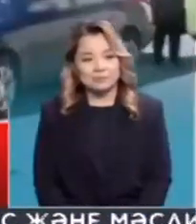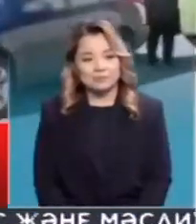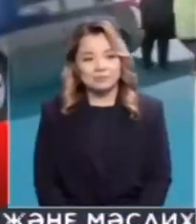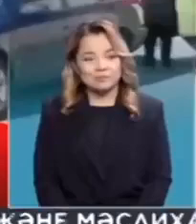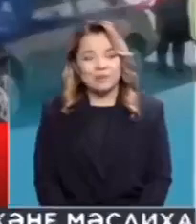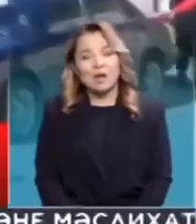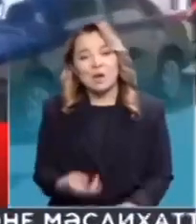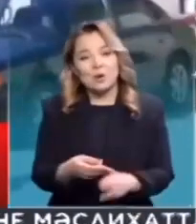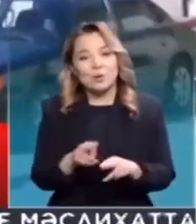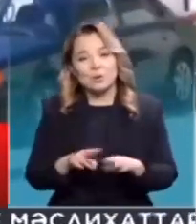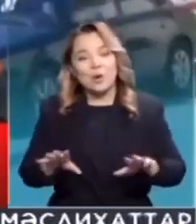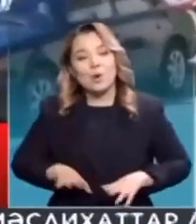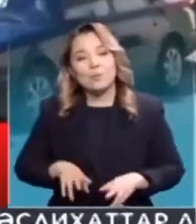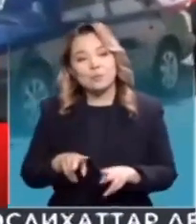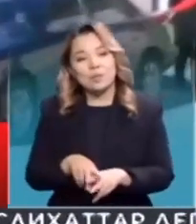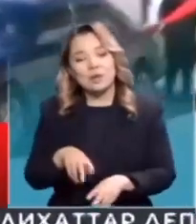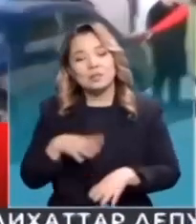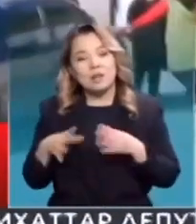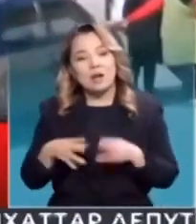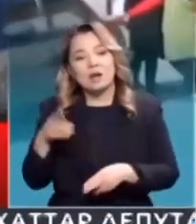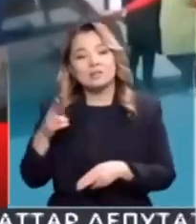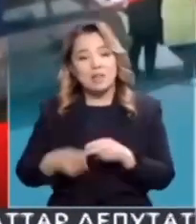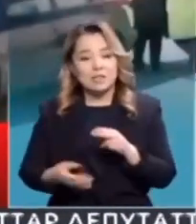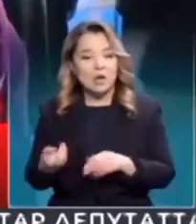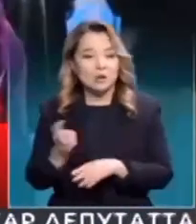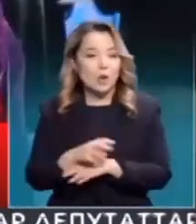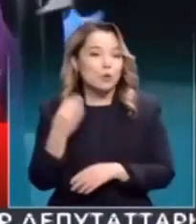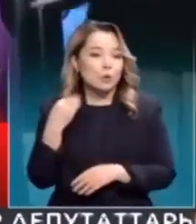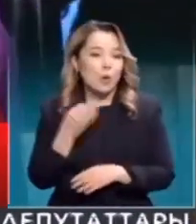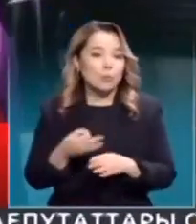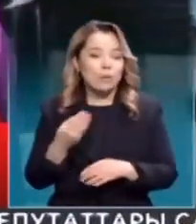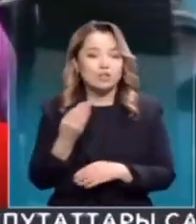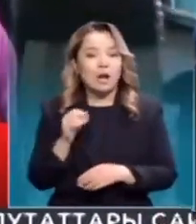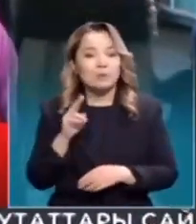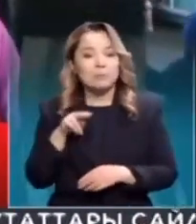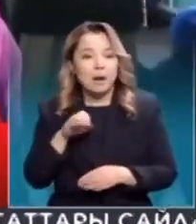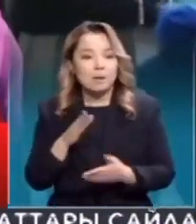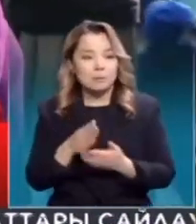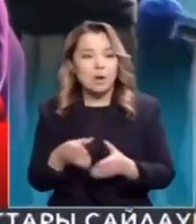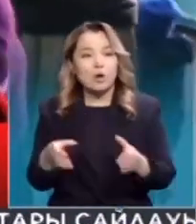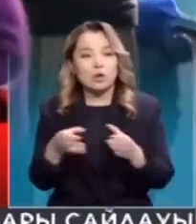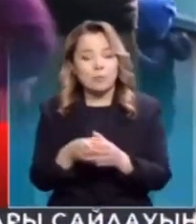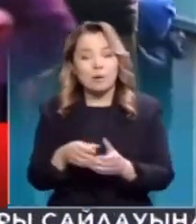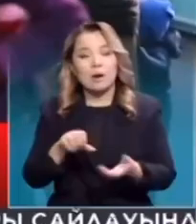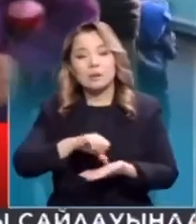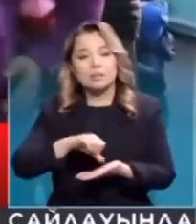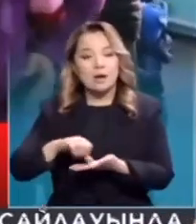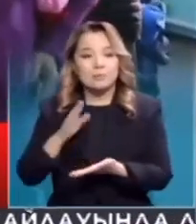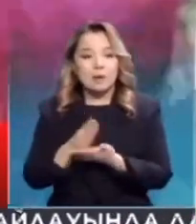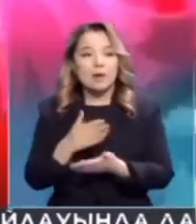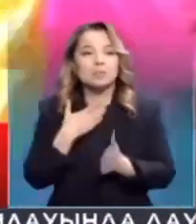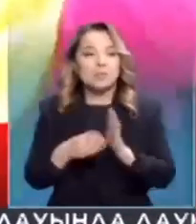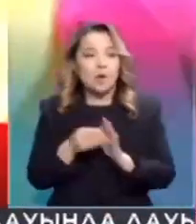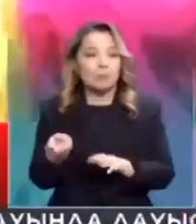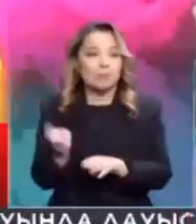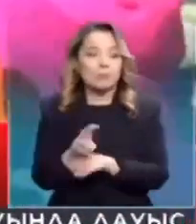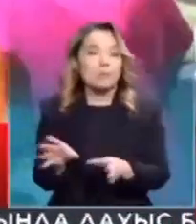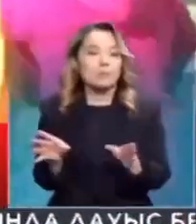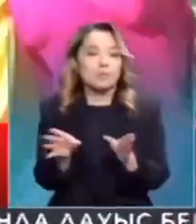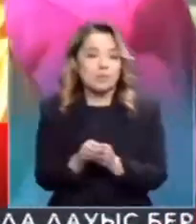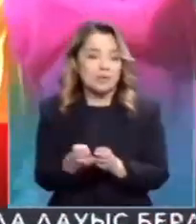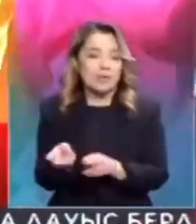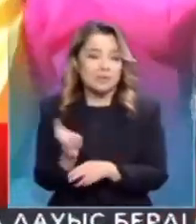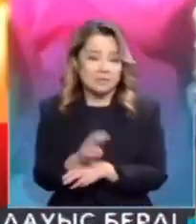Ал мынау көкпаршылардың жаттығудан шыққан беті. Түркістан облысының Шақпақ ауылындағы құрама команда сайлау учаскесіне бірге келді.